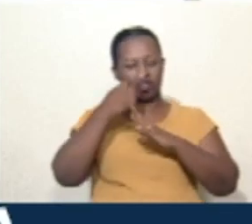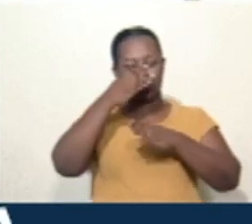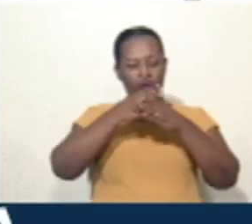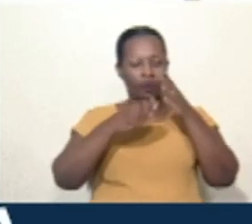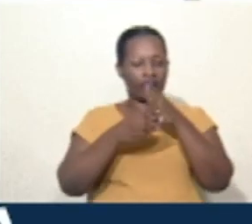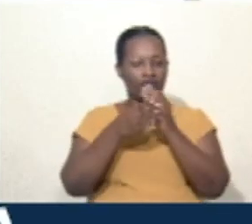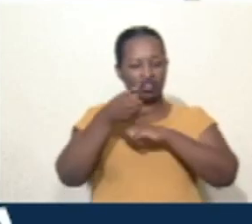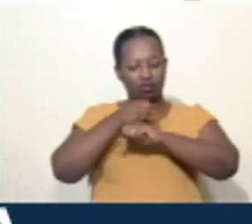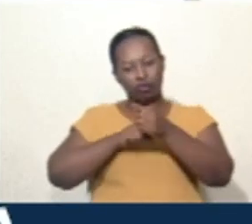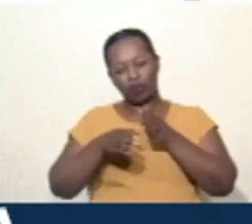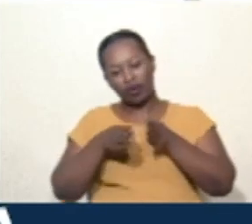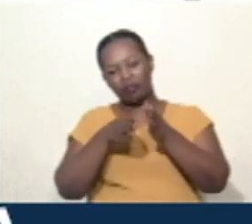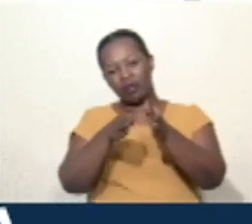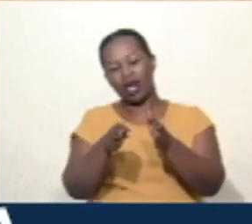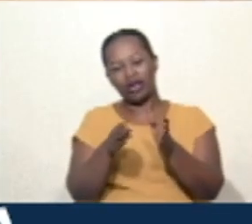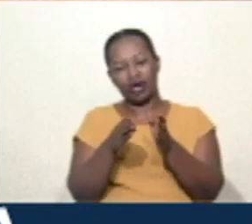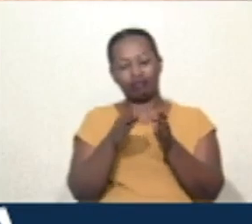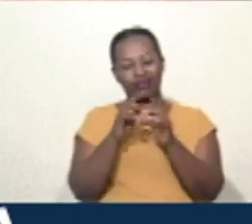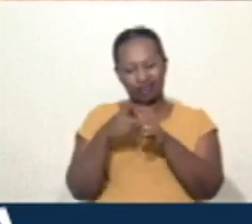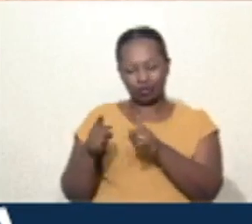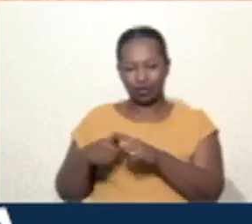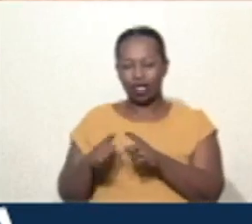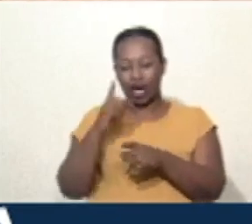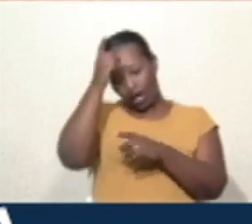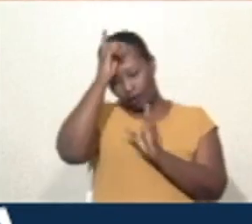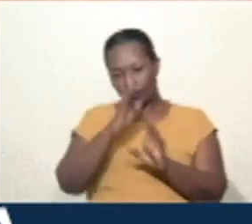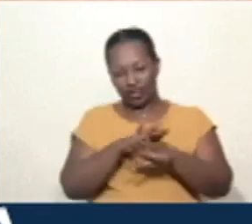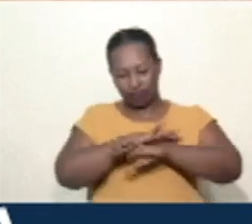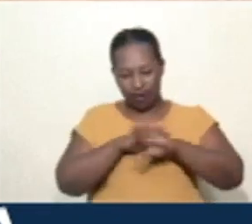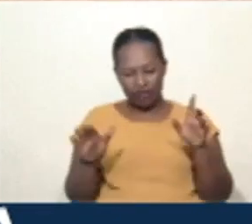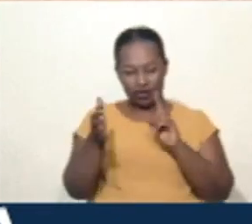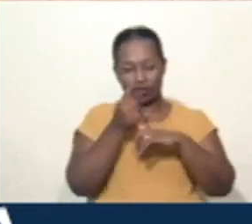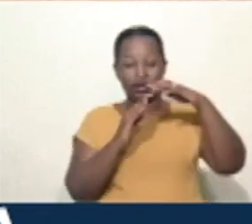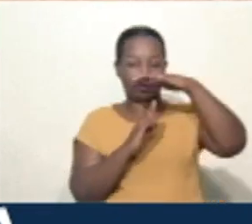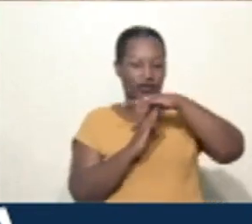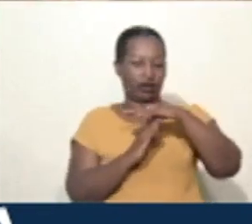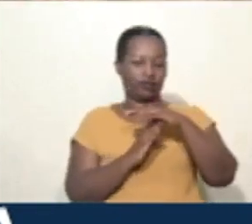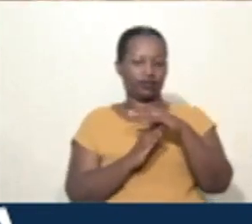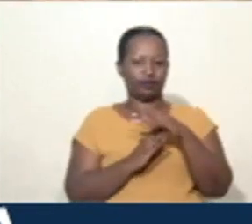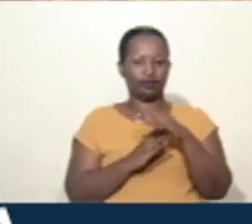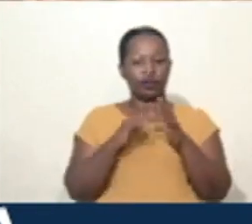remezo abaturage bamaze kubona ingurane. Muri raporo y'umugenzuzi mukuru w'imari ya leta y'umwaka